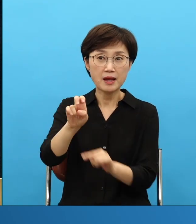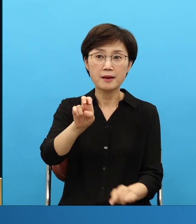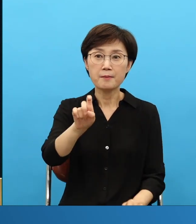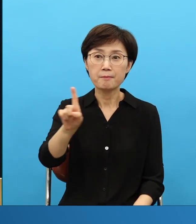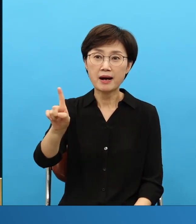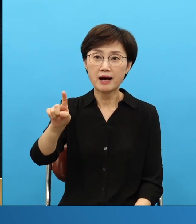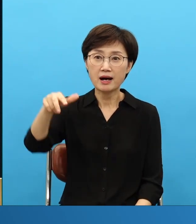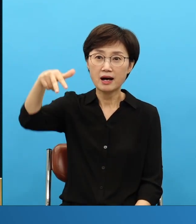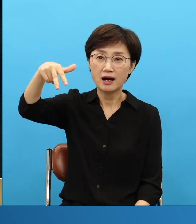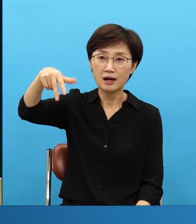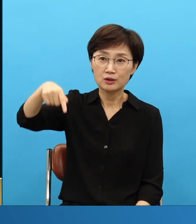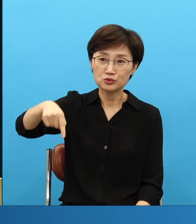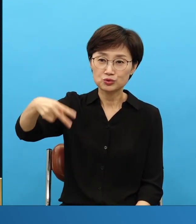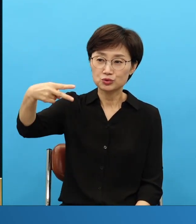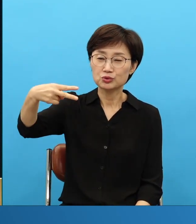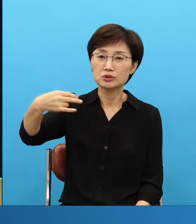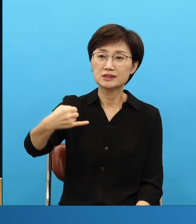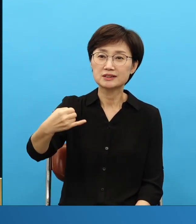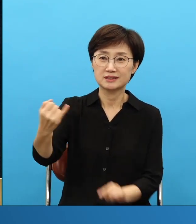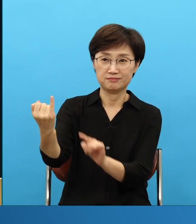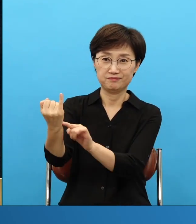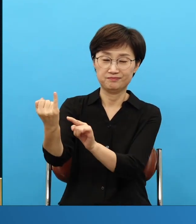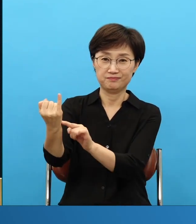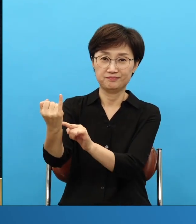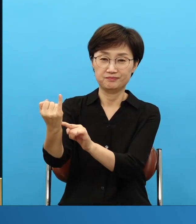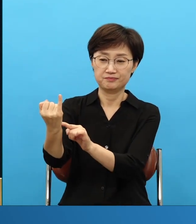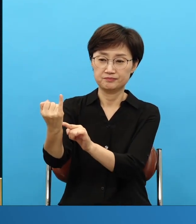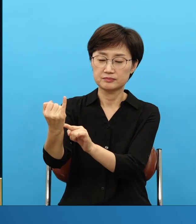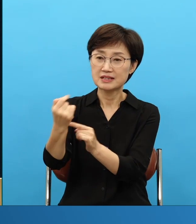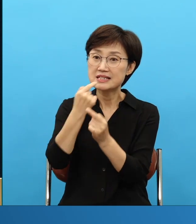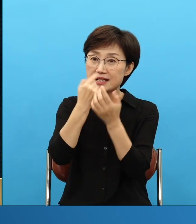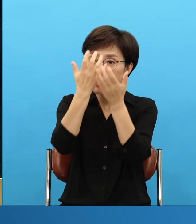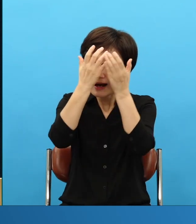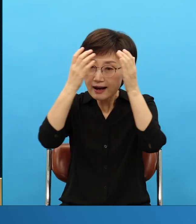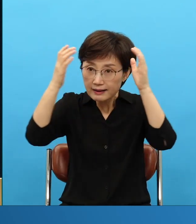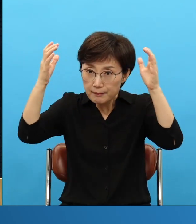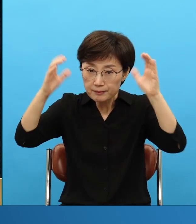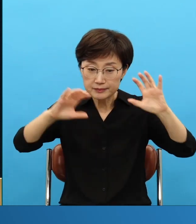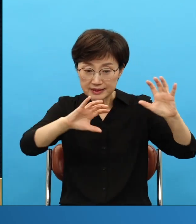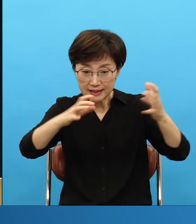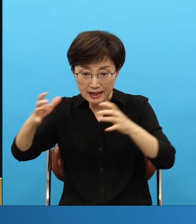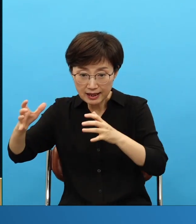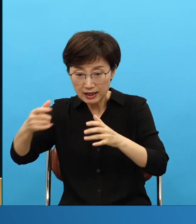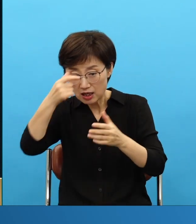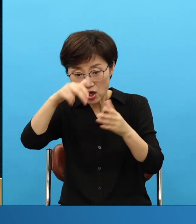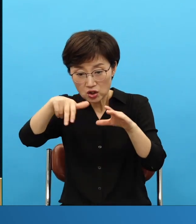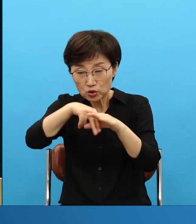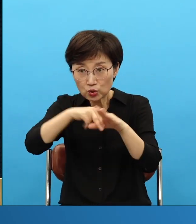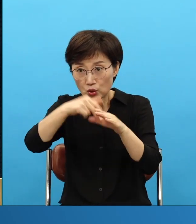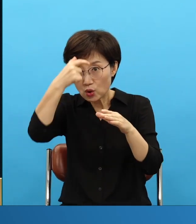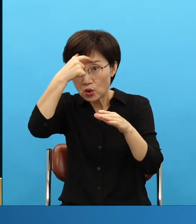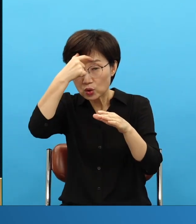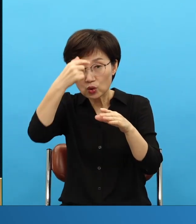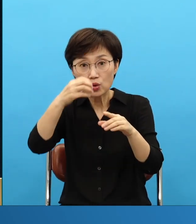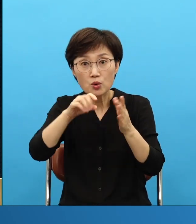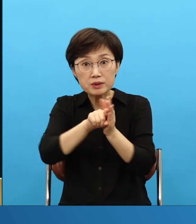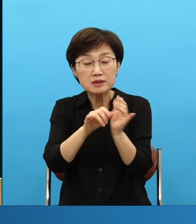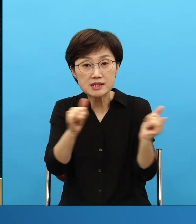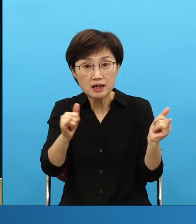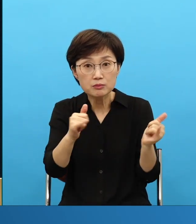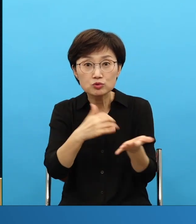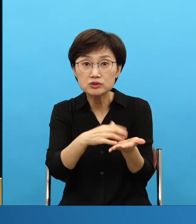Majud came from Arab. 아랍에는 기독 신자 1%도 안 됩니다. And there, the number of Christians is less than